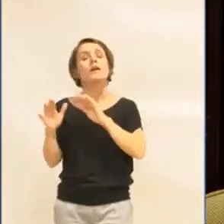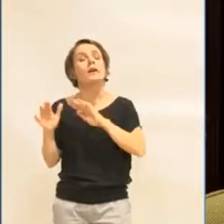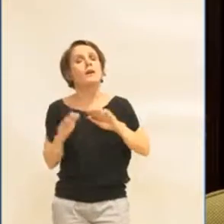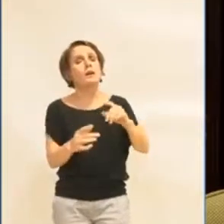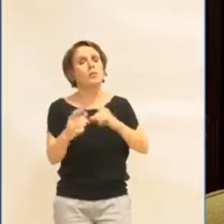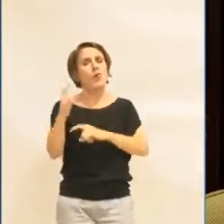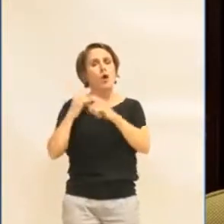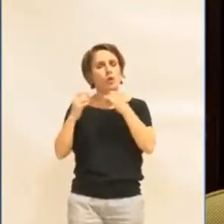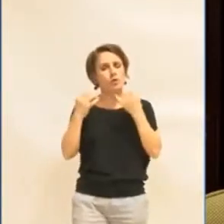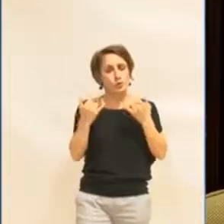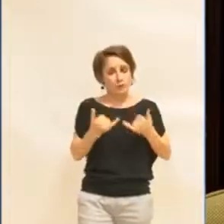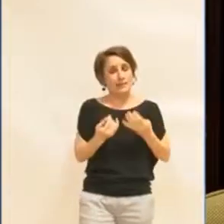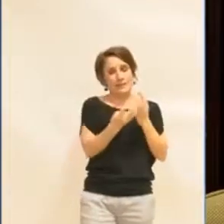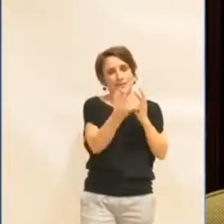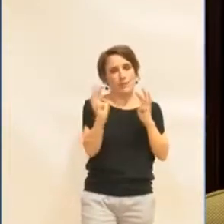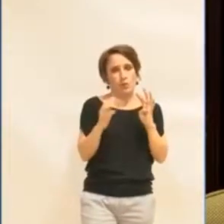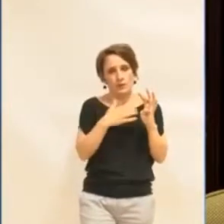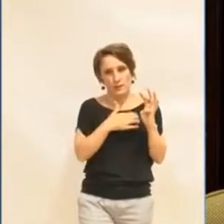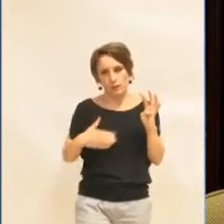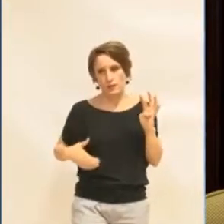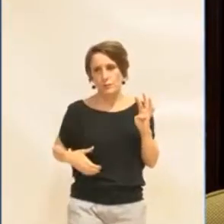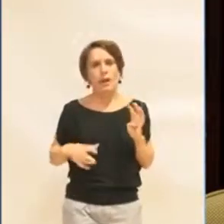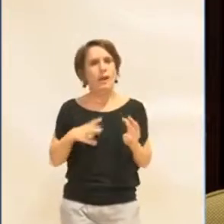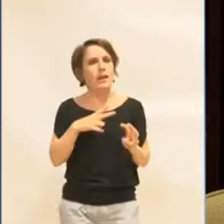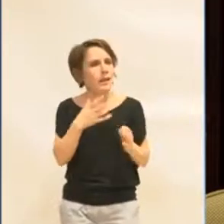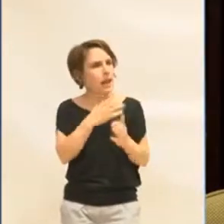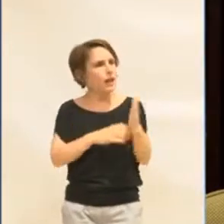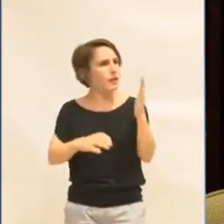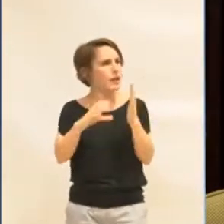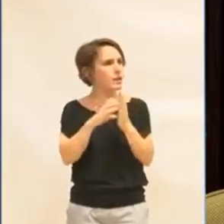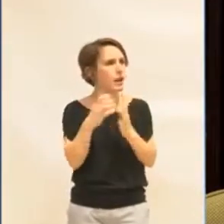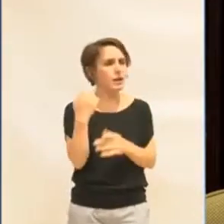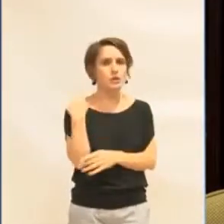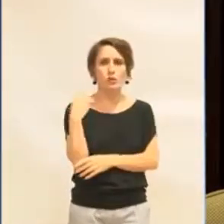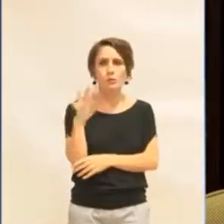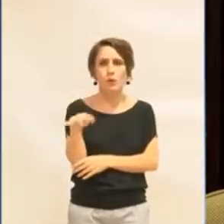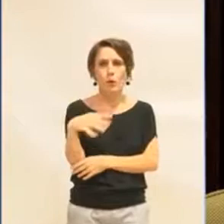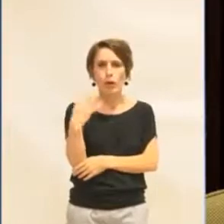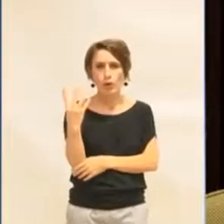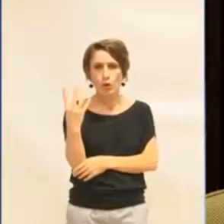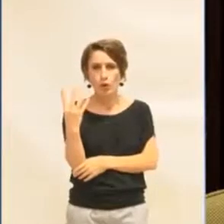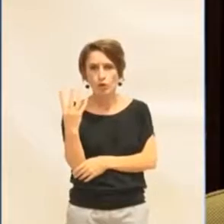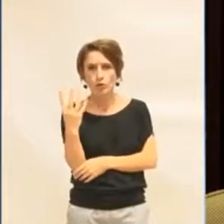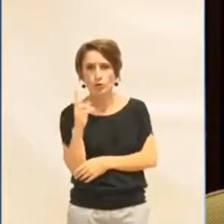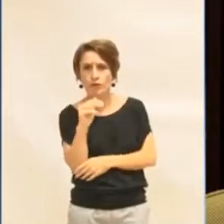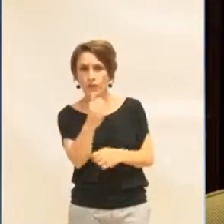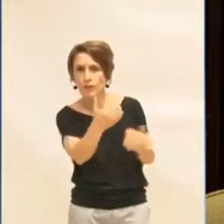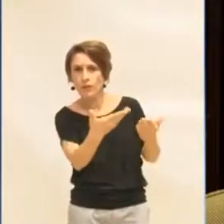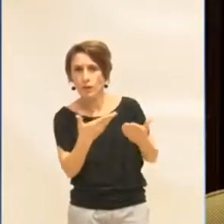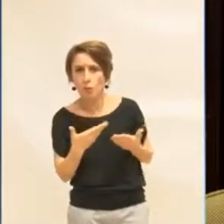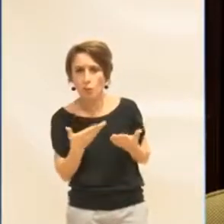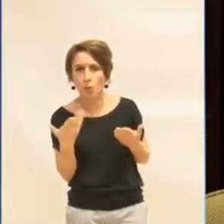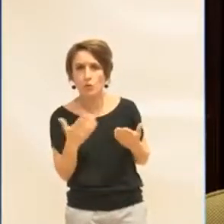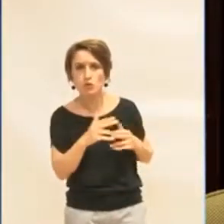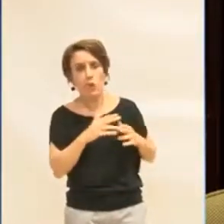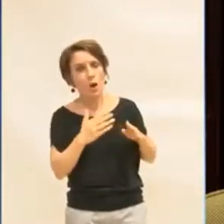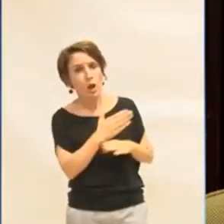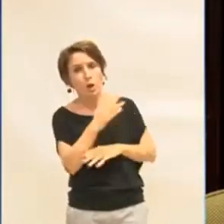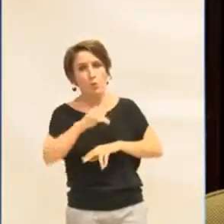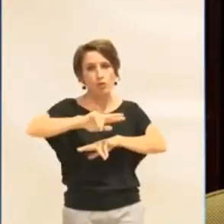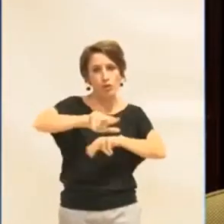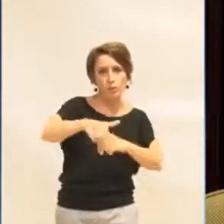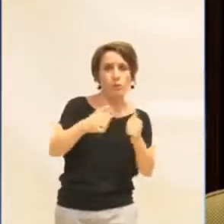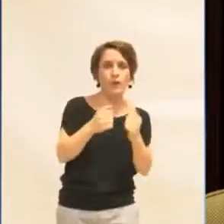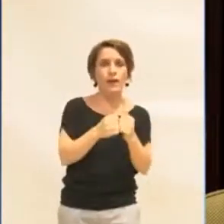municipal. Il se trouve qu'il y a une délibération numéro 14 qui va nous proposer un projet de conventionnement avec la Caisse